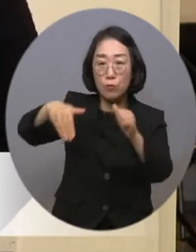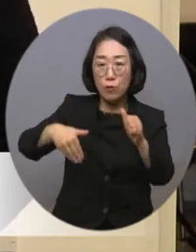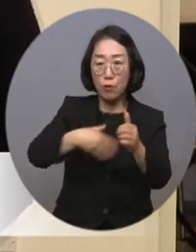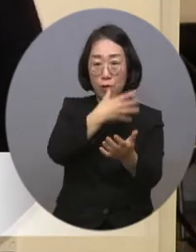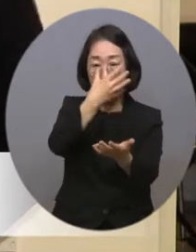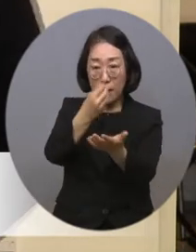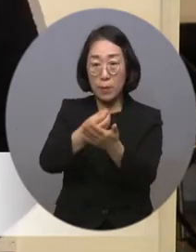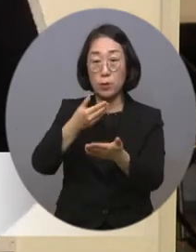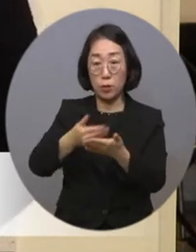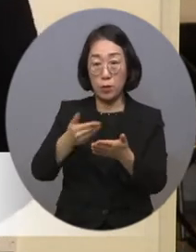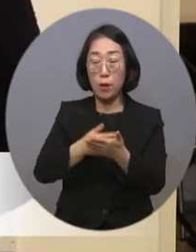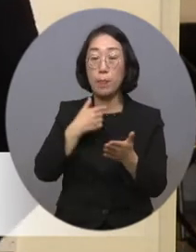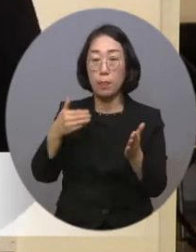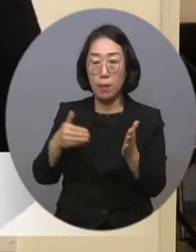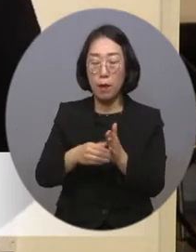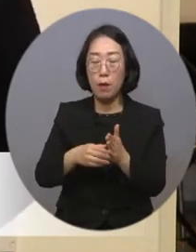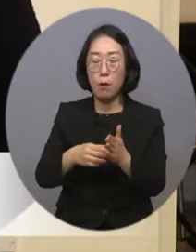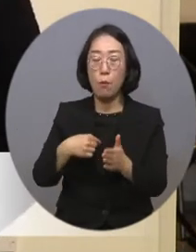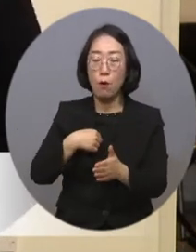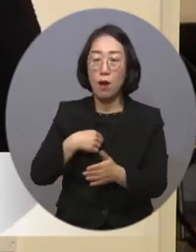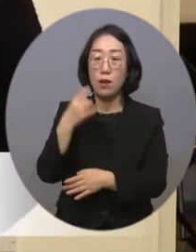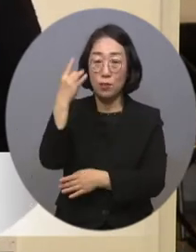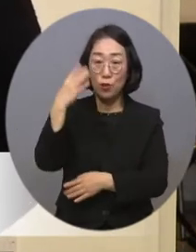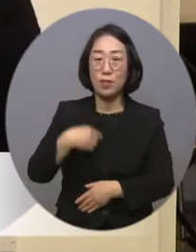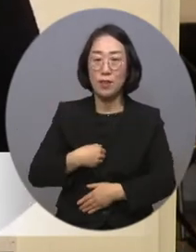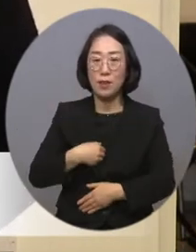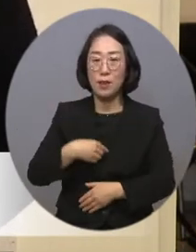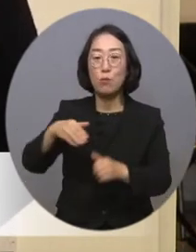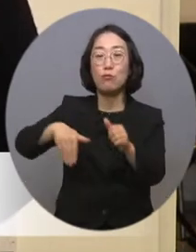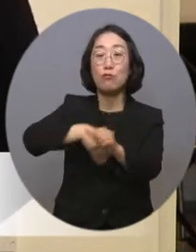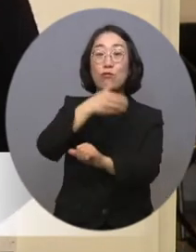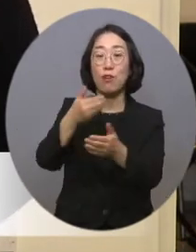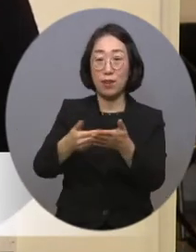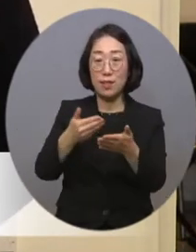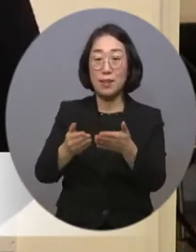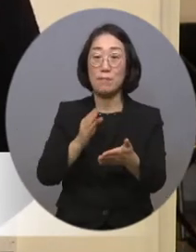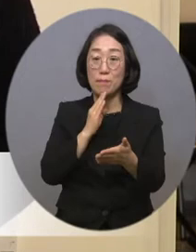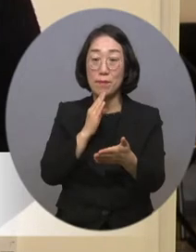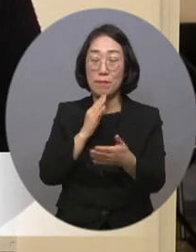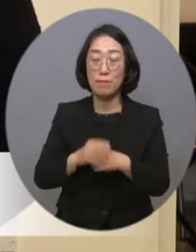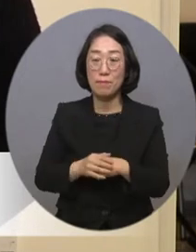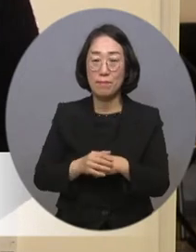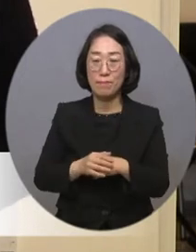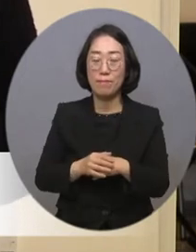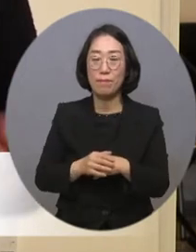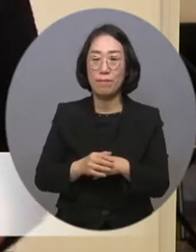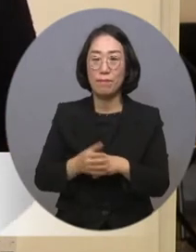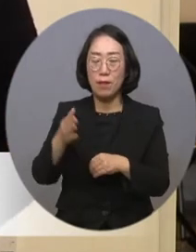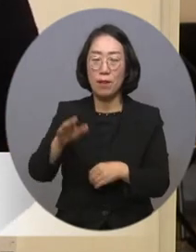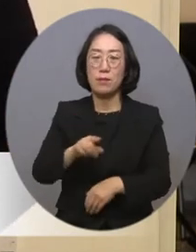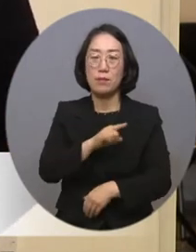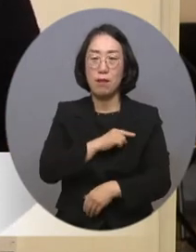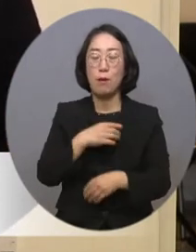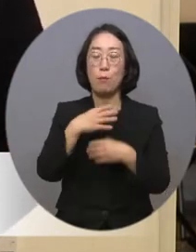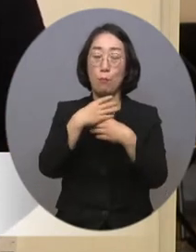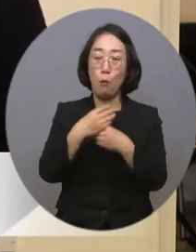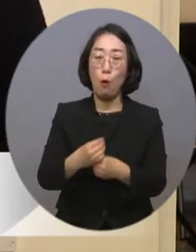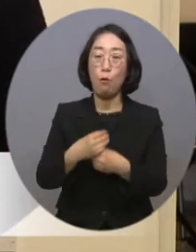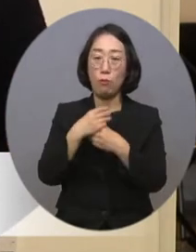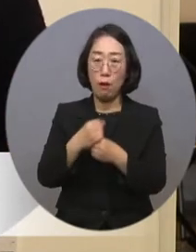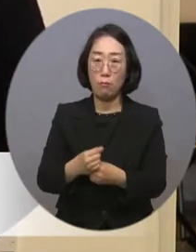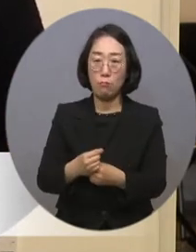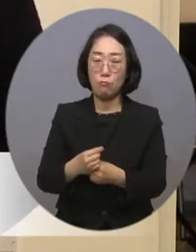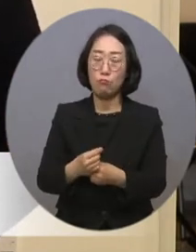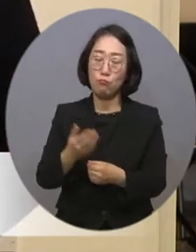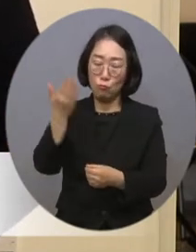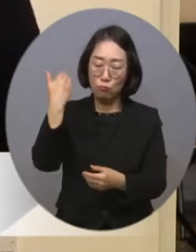그리게 됐는데 저는 이제 풍경을 주로 그리는 작가이지만 사실 가장 편안한 그림들을 주로